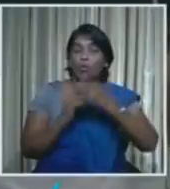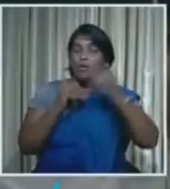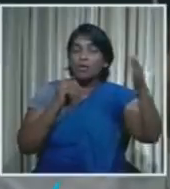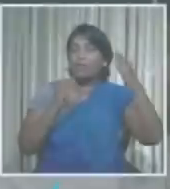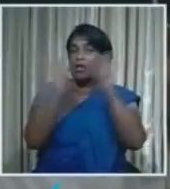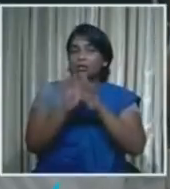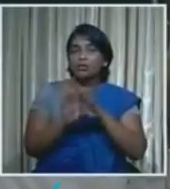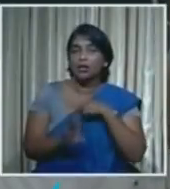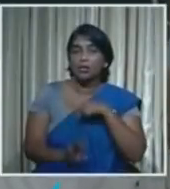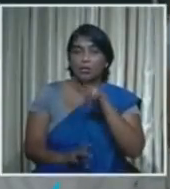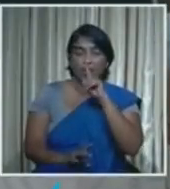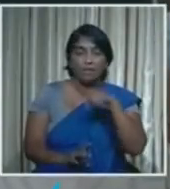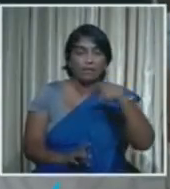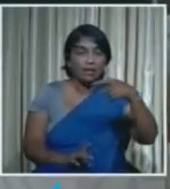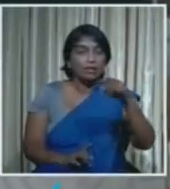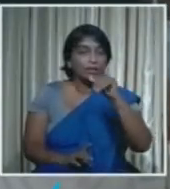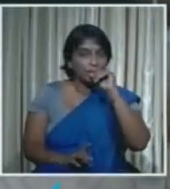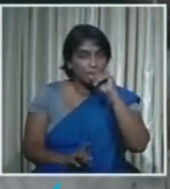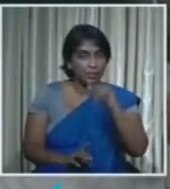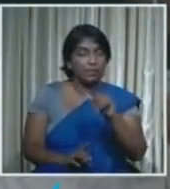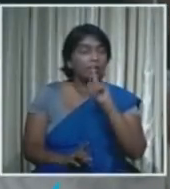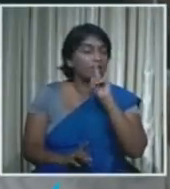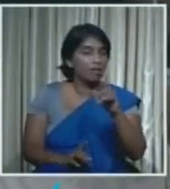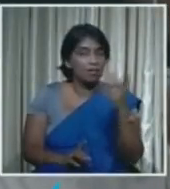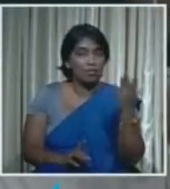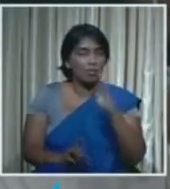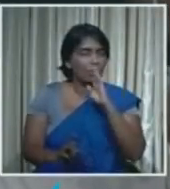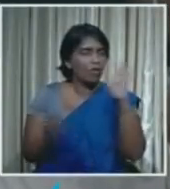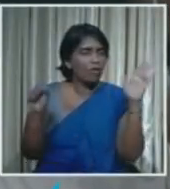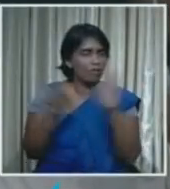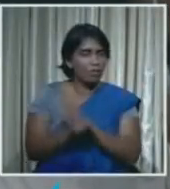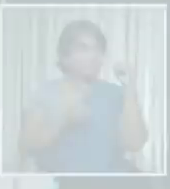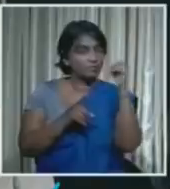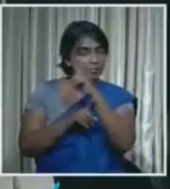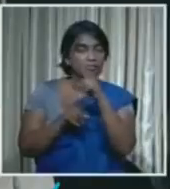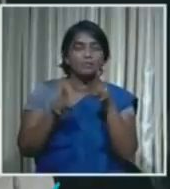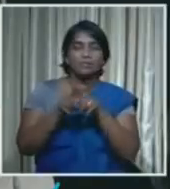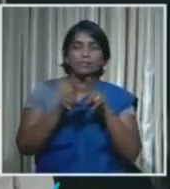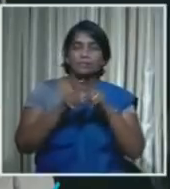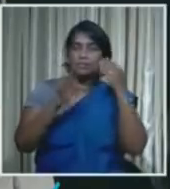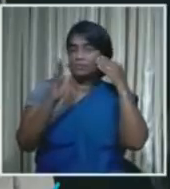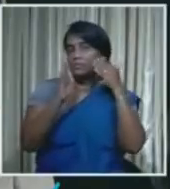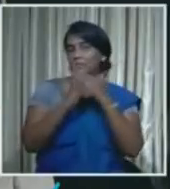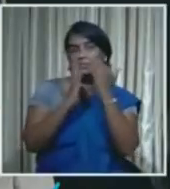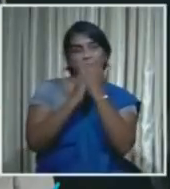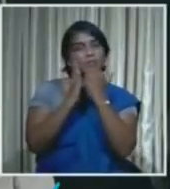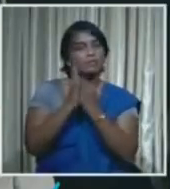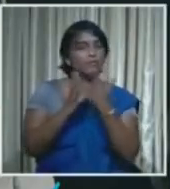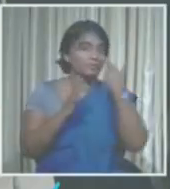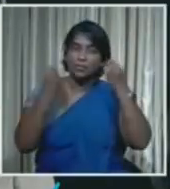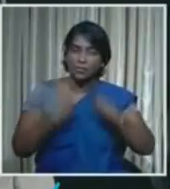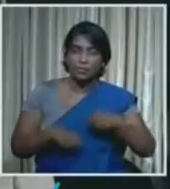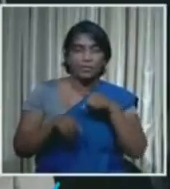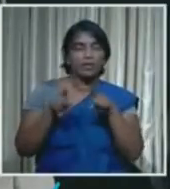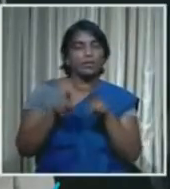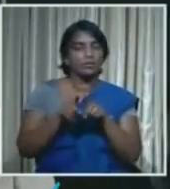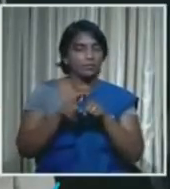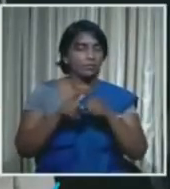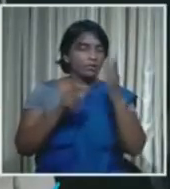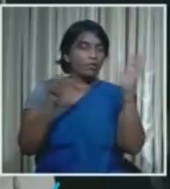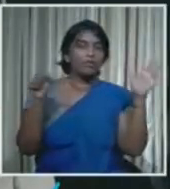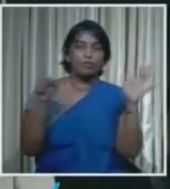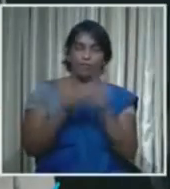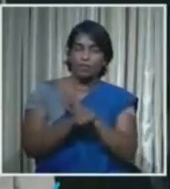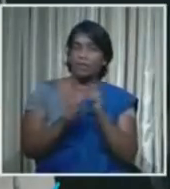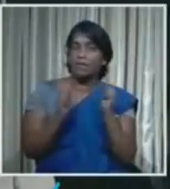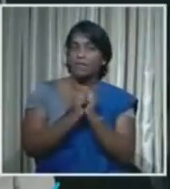කියලා මං කිව්වා දින ගන්න නිශ්චිතව කියන්න බෑ උපරිම වශයෙන් දින 50යි කණිජ තෙල් නීතිගත සංස්ථාවේ කඩාවැටීමට සම්පූර්ණයෙන්ම වග